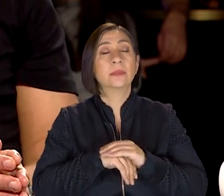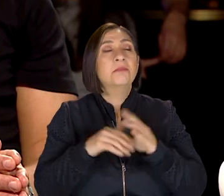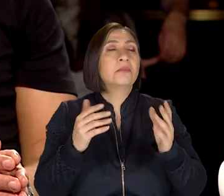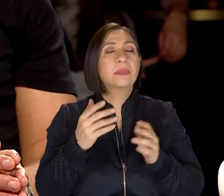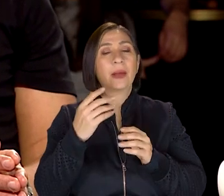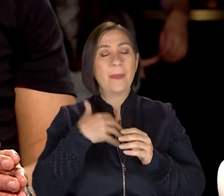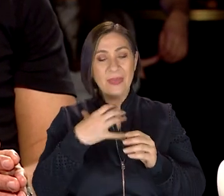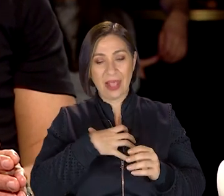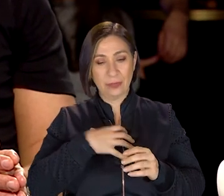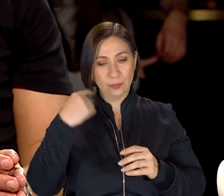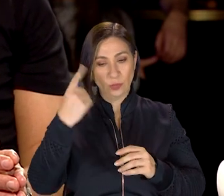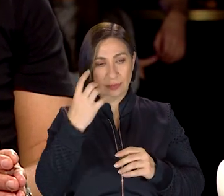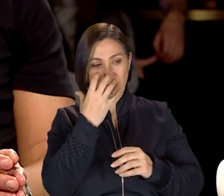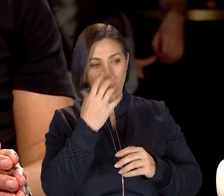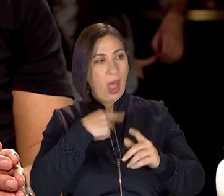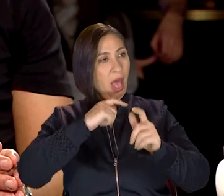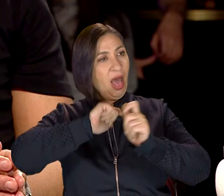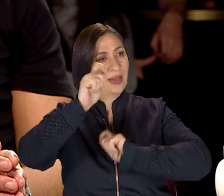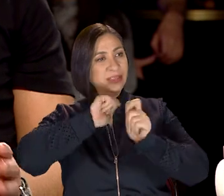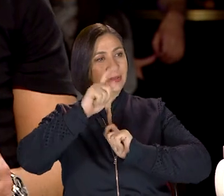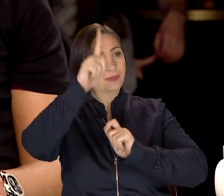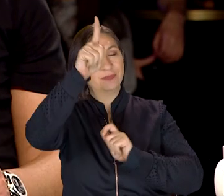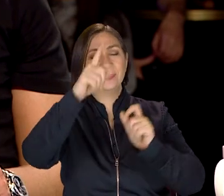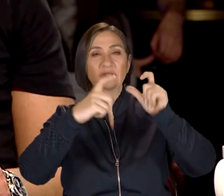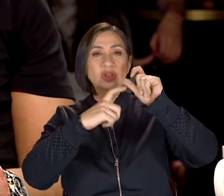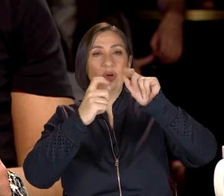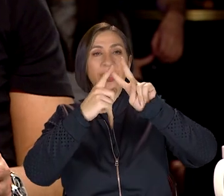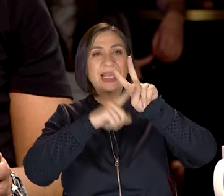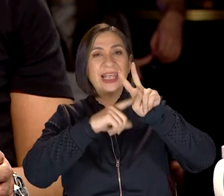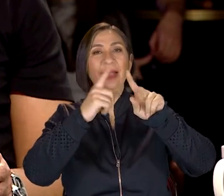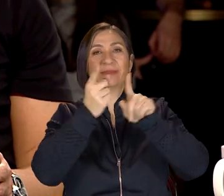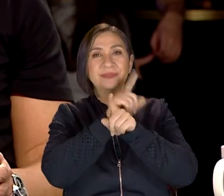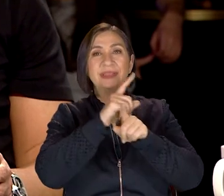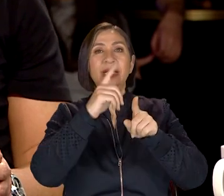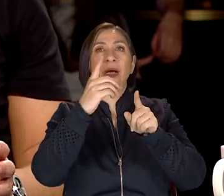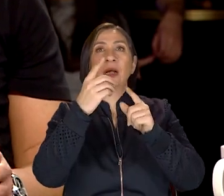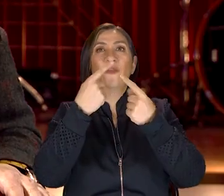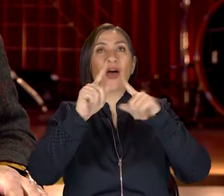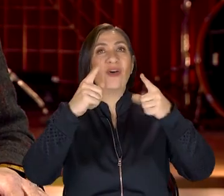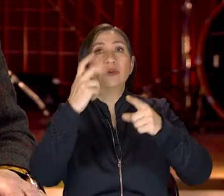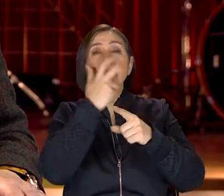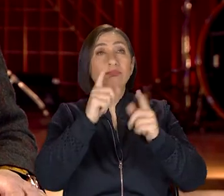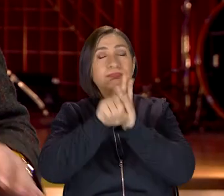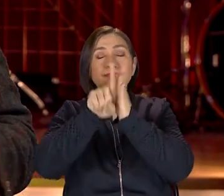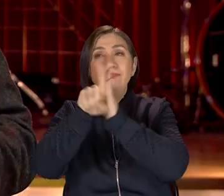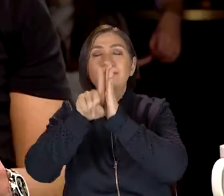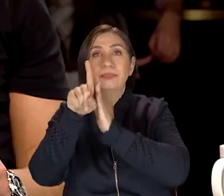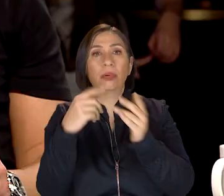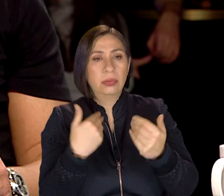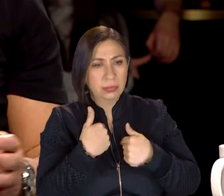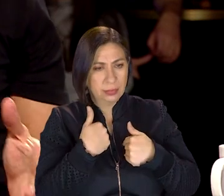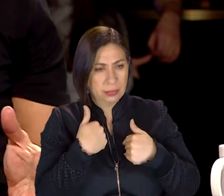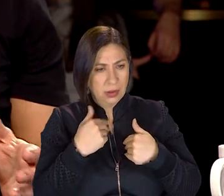hani beklenti, o zaman anlaştığım prodüktör... Alabina'yı falan yapmıştı. Gypsy Kings'i yapmıştı. Tabii bunlar